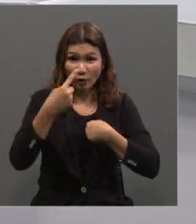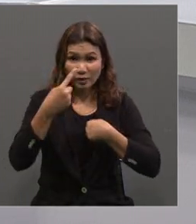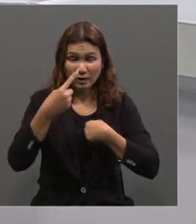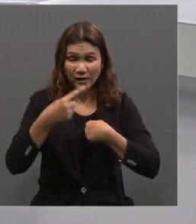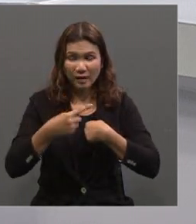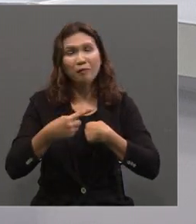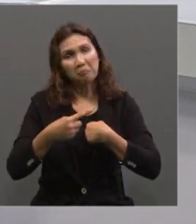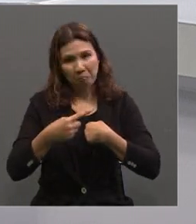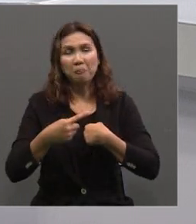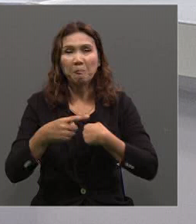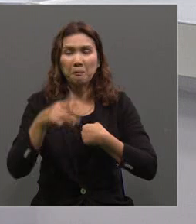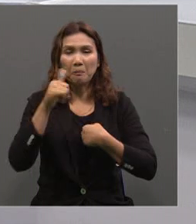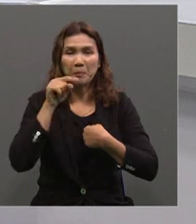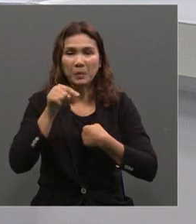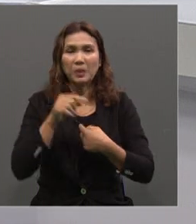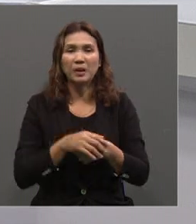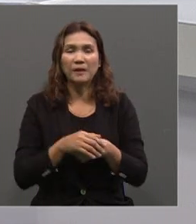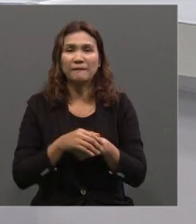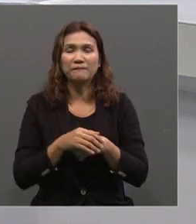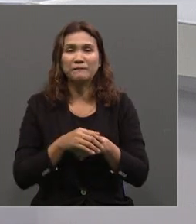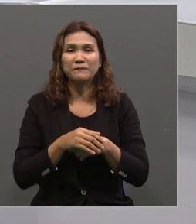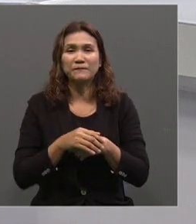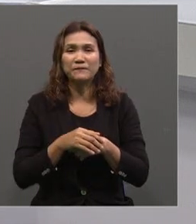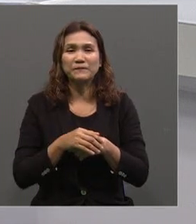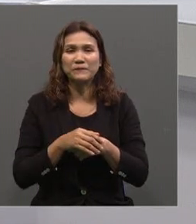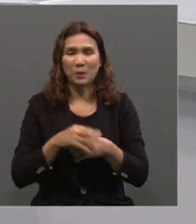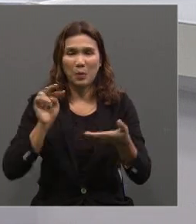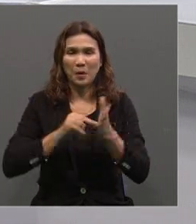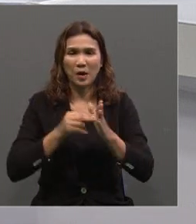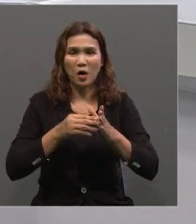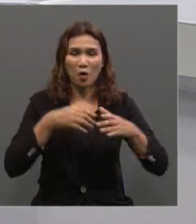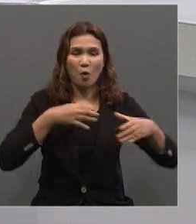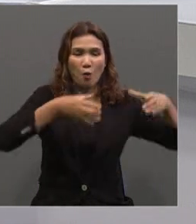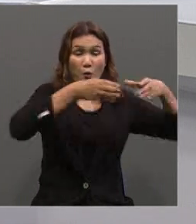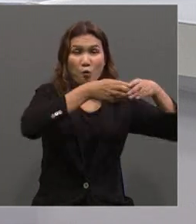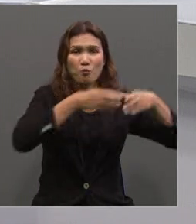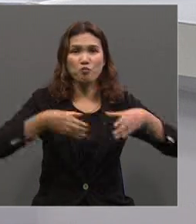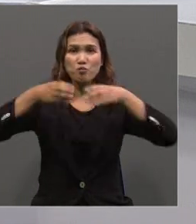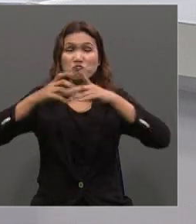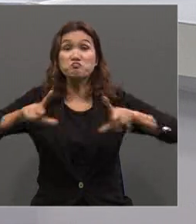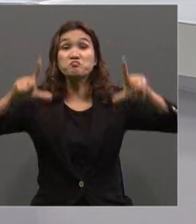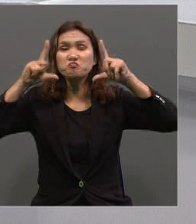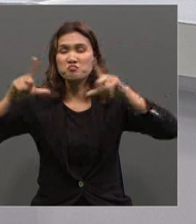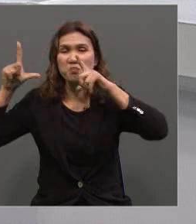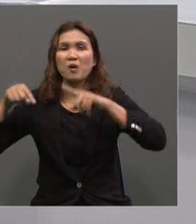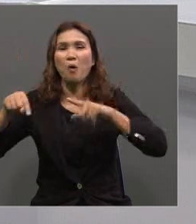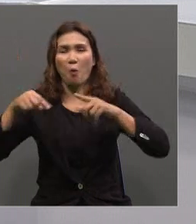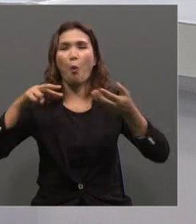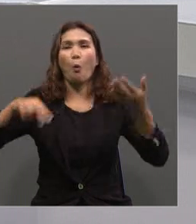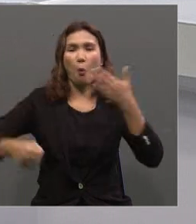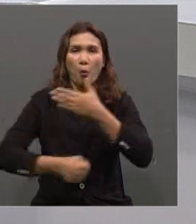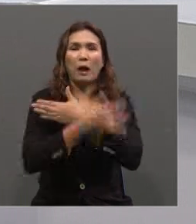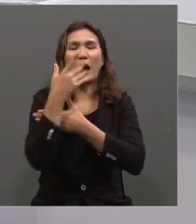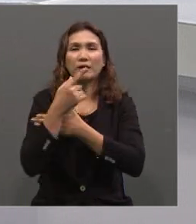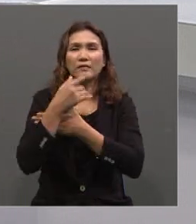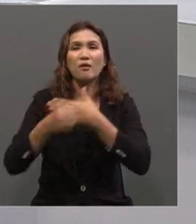แหละค่ะมันก็จะเป็นการเขาเรียกว่าพรรคใหญ่ๆตรงเนี้ยจะได้เปรียบ ก็คือเอาคะแนนปาร์ตี้ลิส